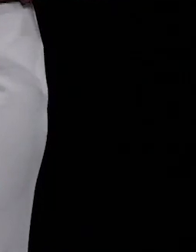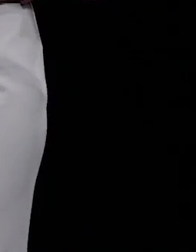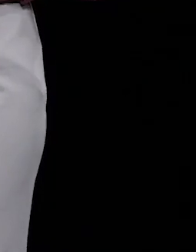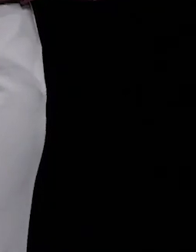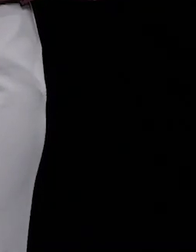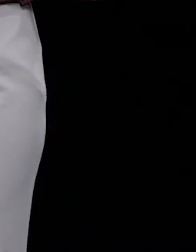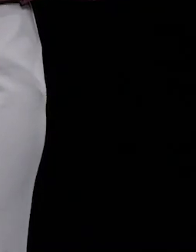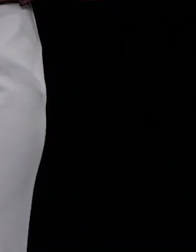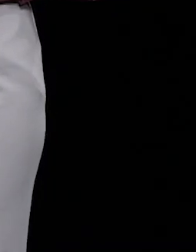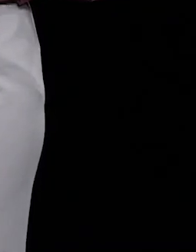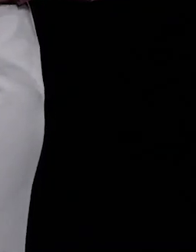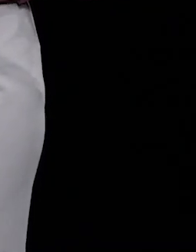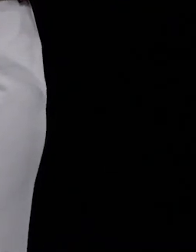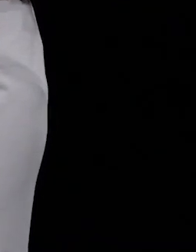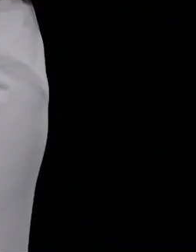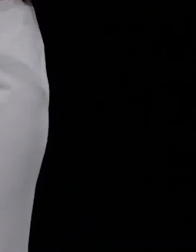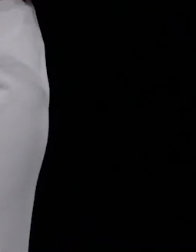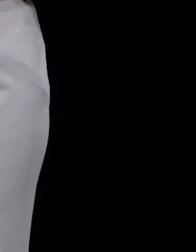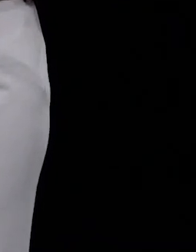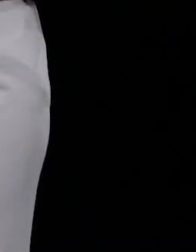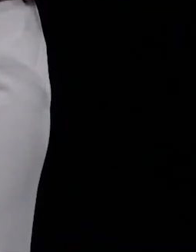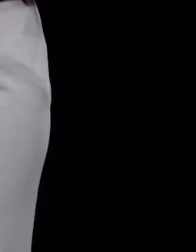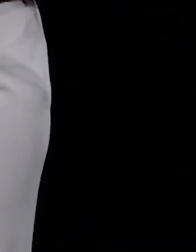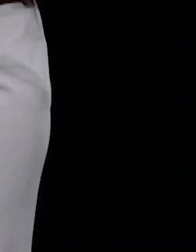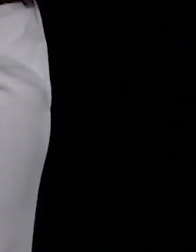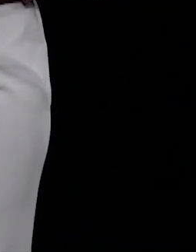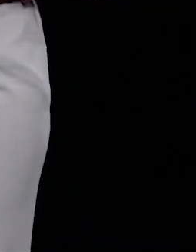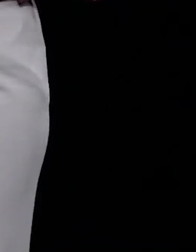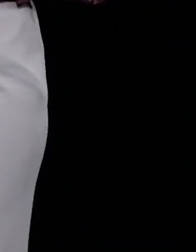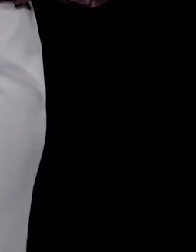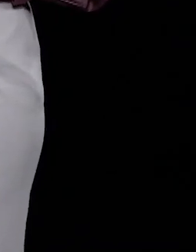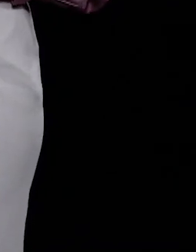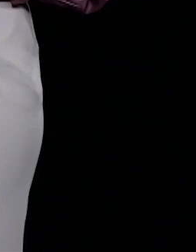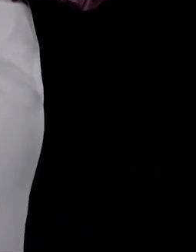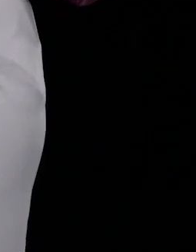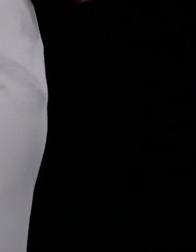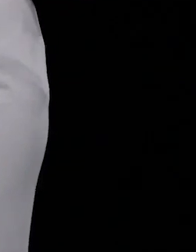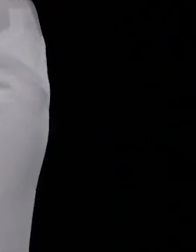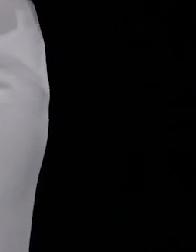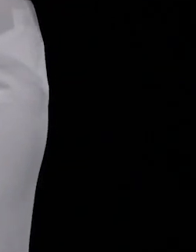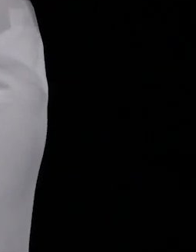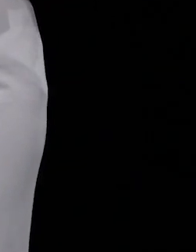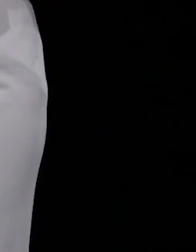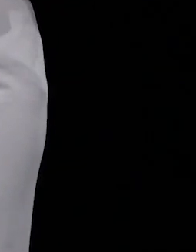언제 어디서나 내 손안의 뉴스. 광주 MBC 뉴스 유튜브 구독으로 함께하세요.